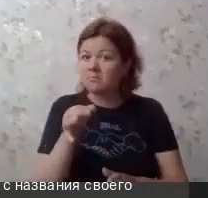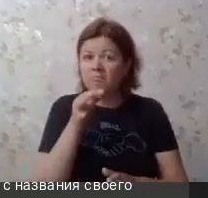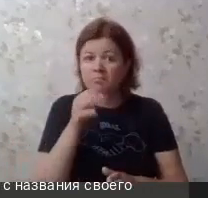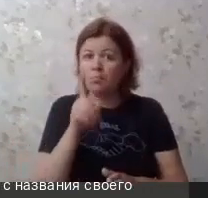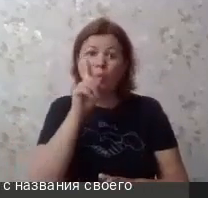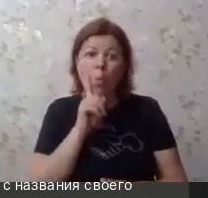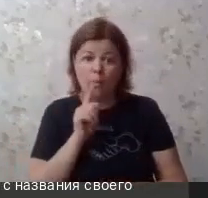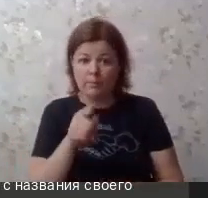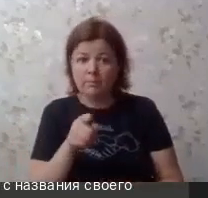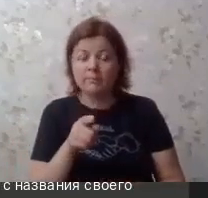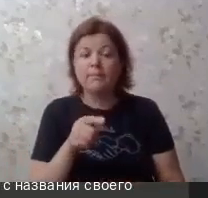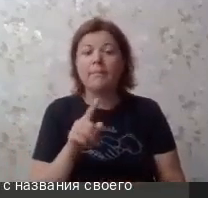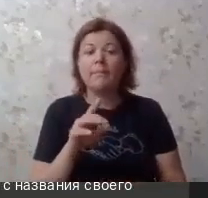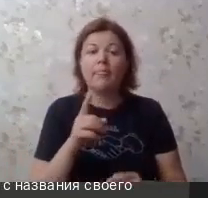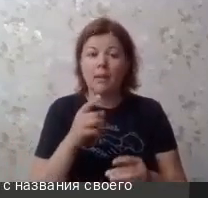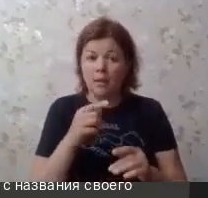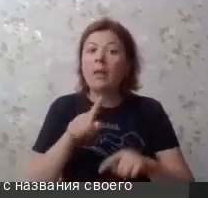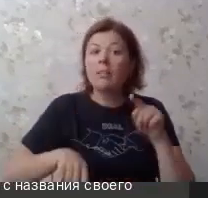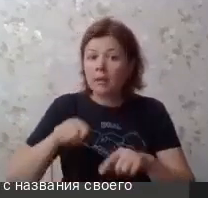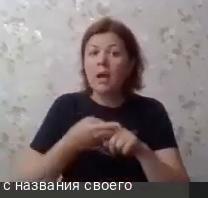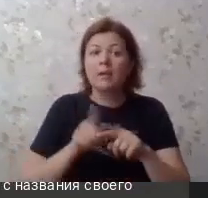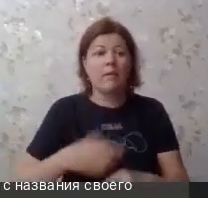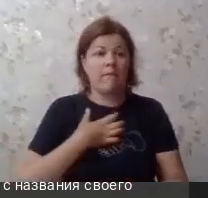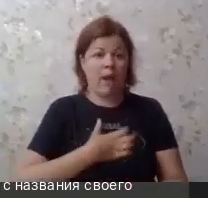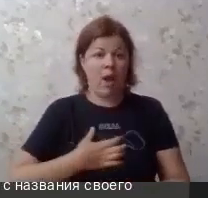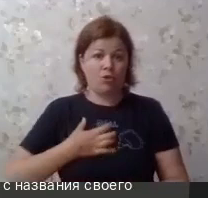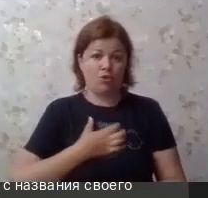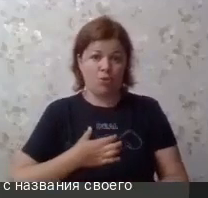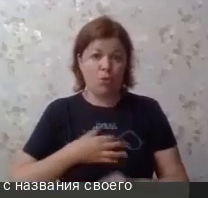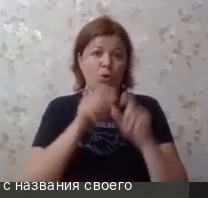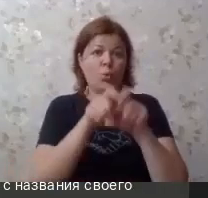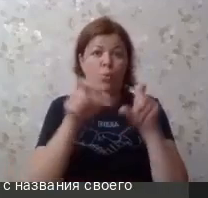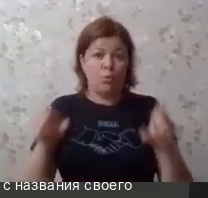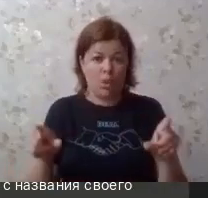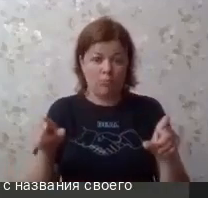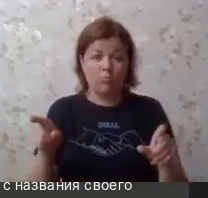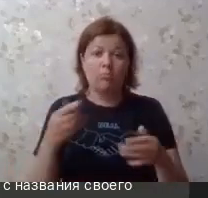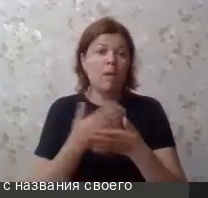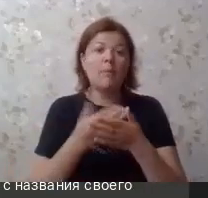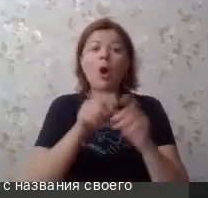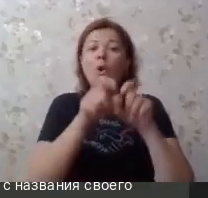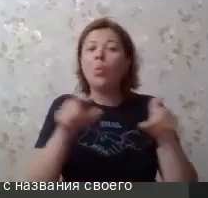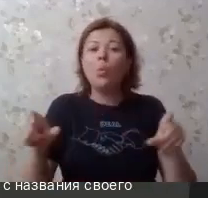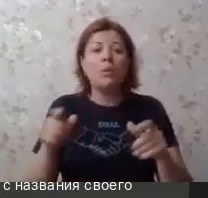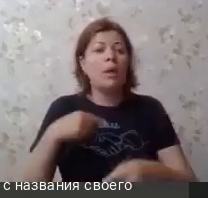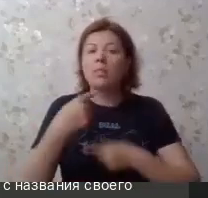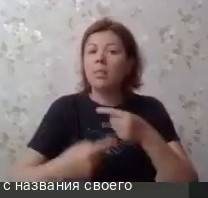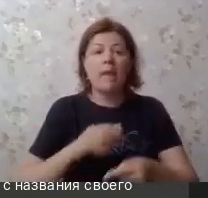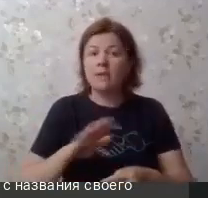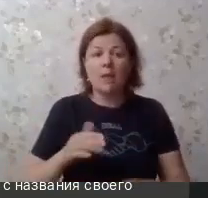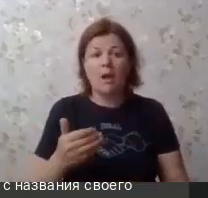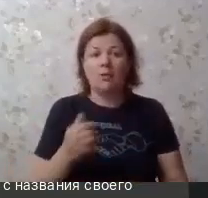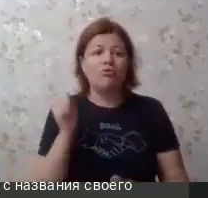Это иногда очень важно для людей. Люди не всегда хотят, очень